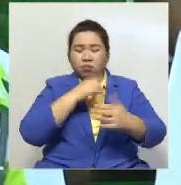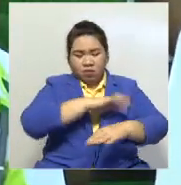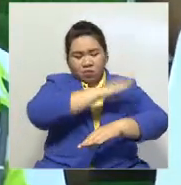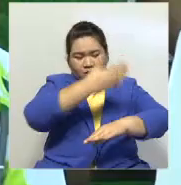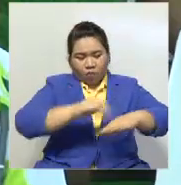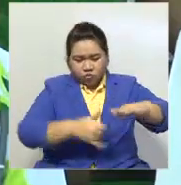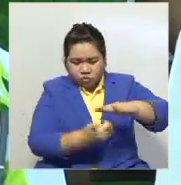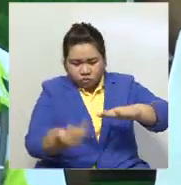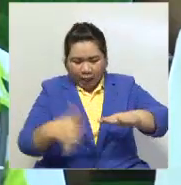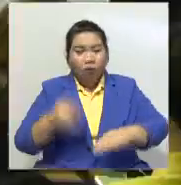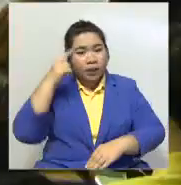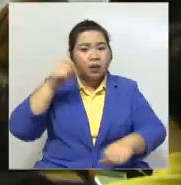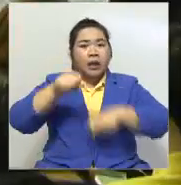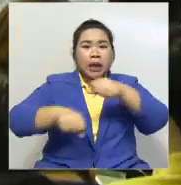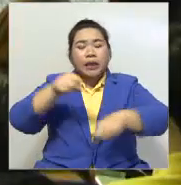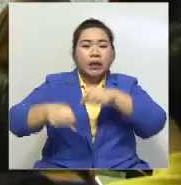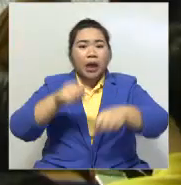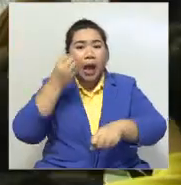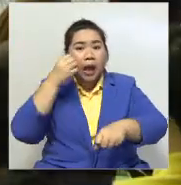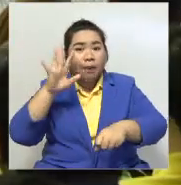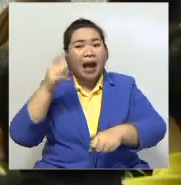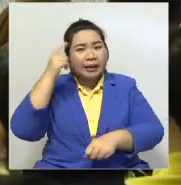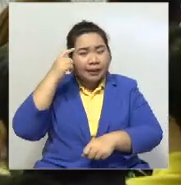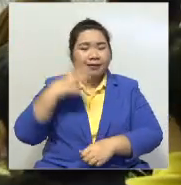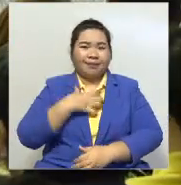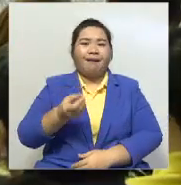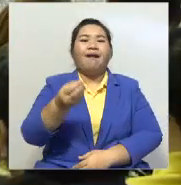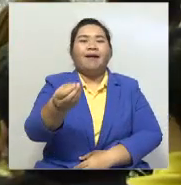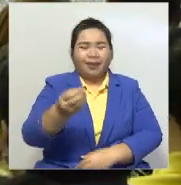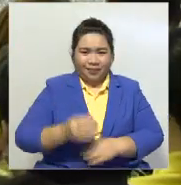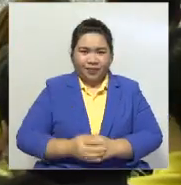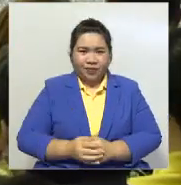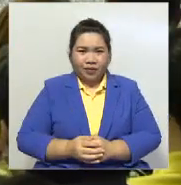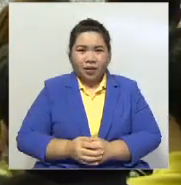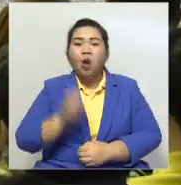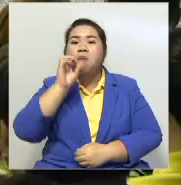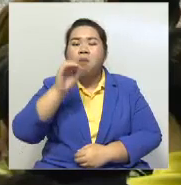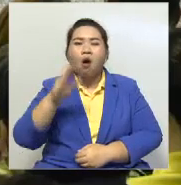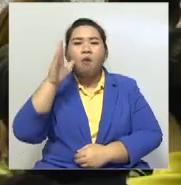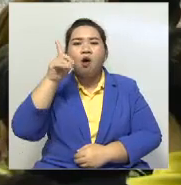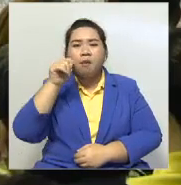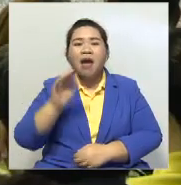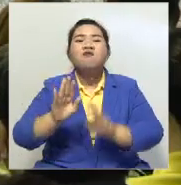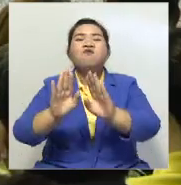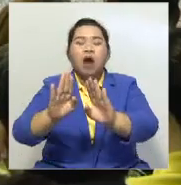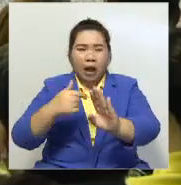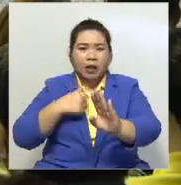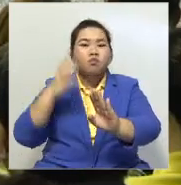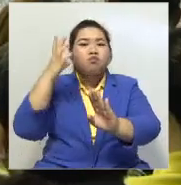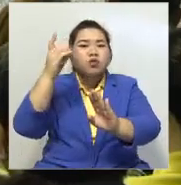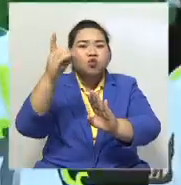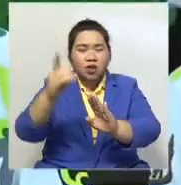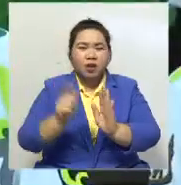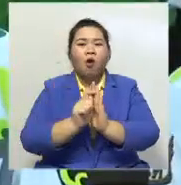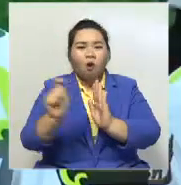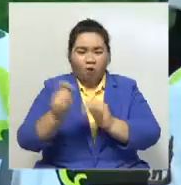องๆเขาจะปั่นจักรยานกลับบ้าน อี กอย่างคือฝากความหวังให้น้องเขาว่าไปบอกครอบครัวด้วยว่าพรุ่งนี้จะออกมานะแล้วก็อีกอย่